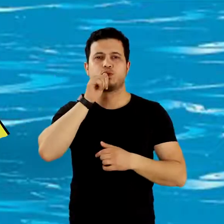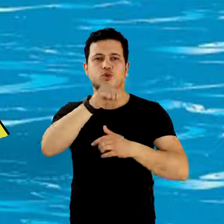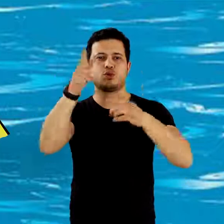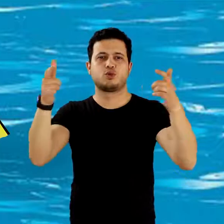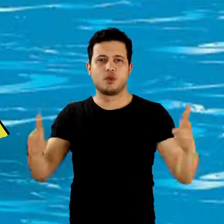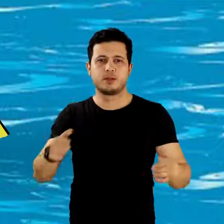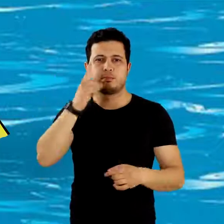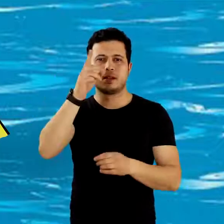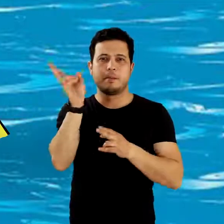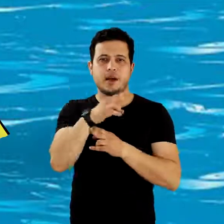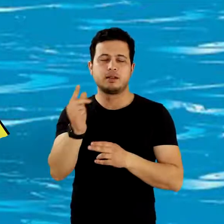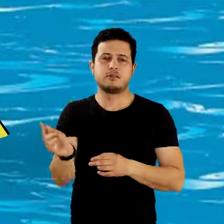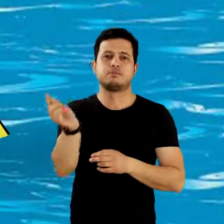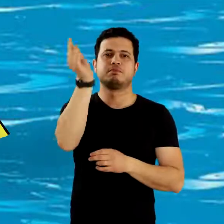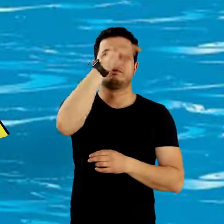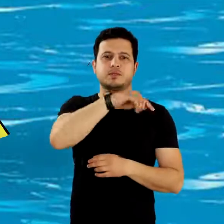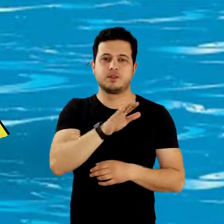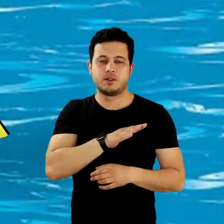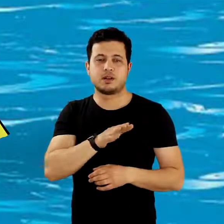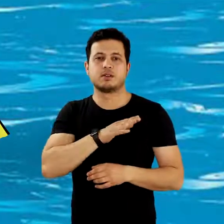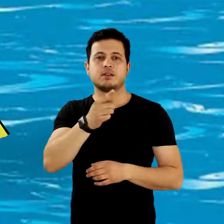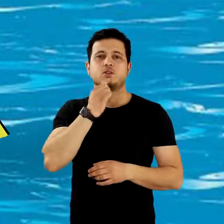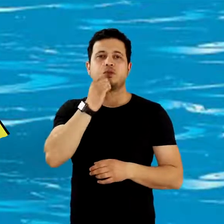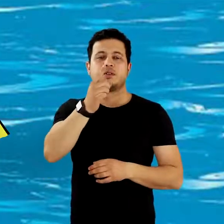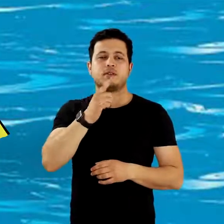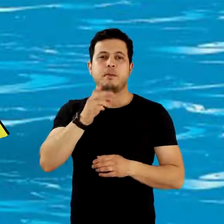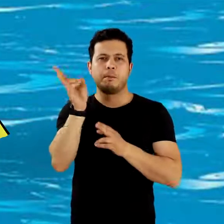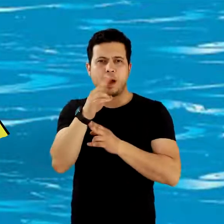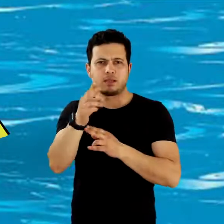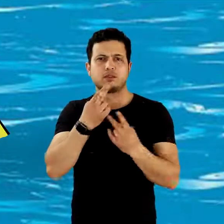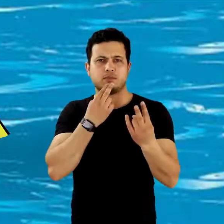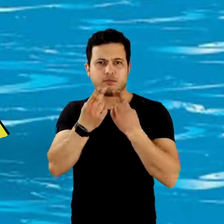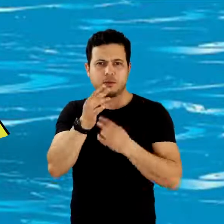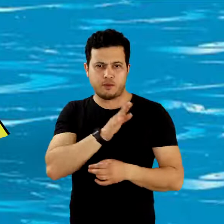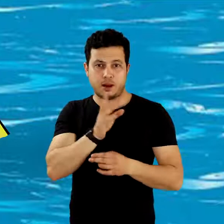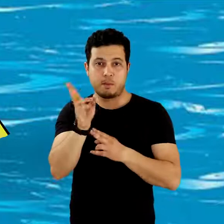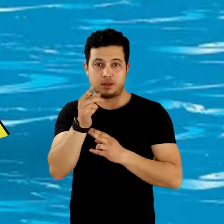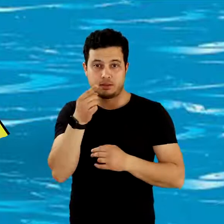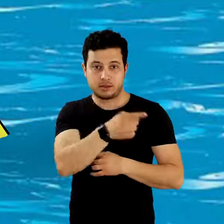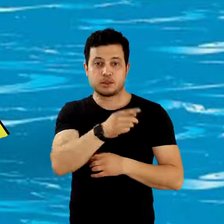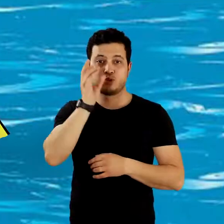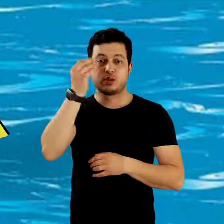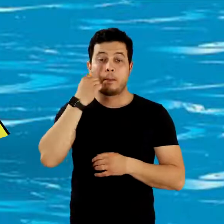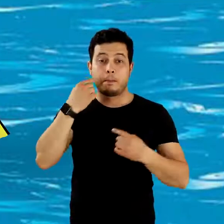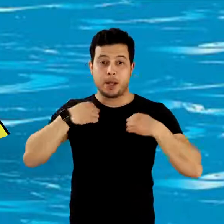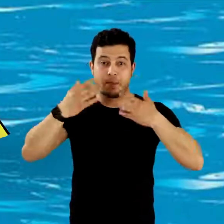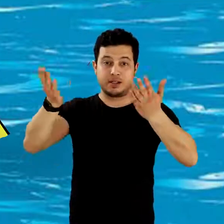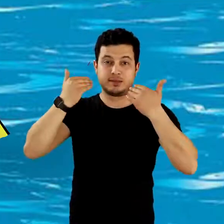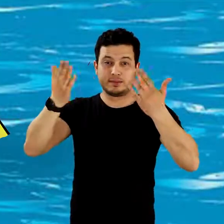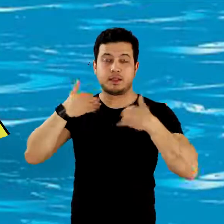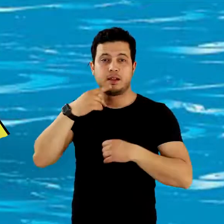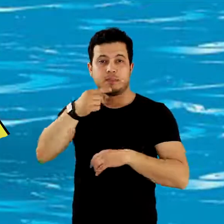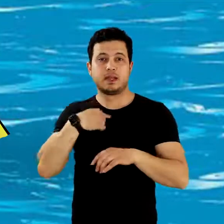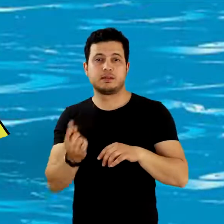balık havaya sıçrayıp... Hey, hey, şşt, şşt. Size diyorum çocuklar, bana bakın. Ben